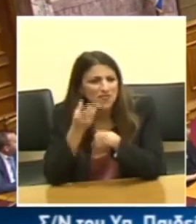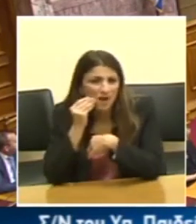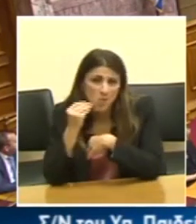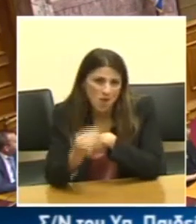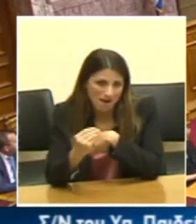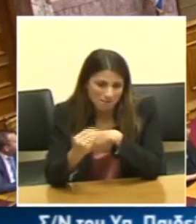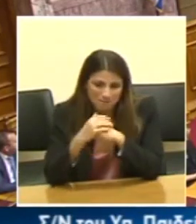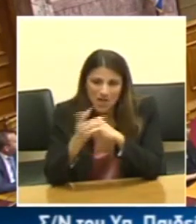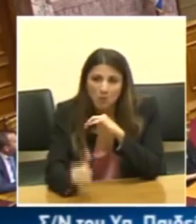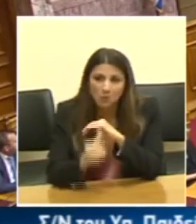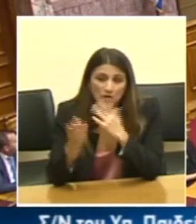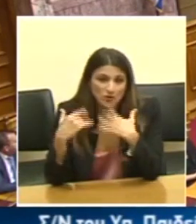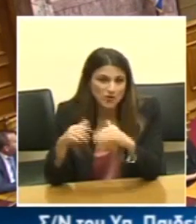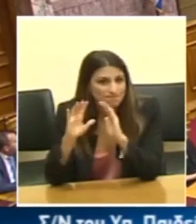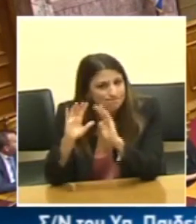σας παρακαλώ, εντάξει.